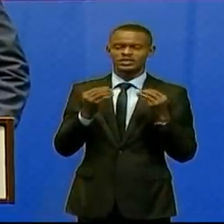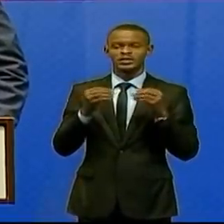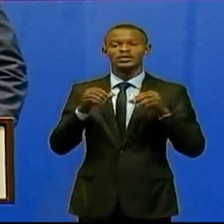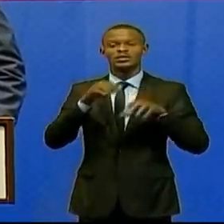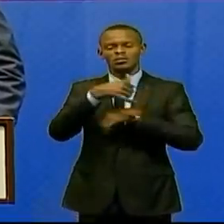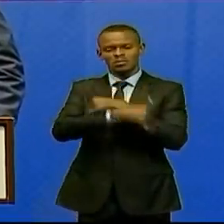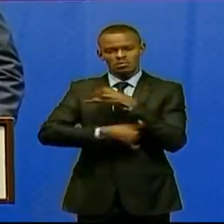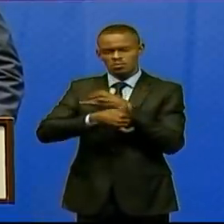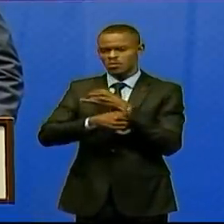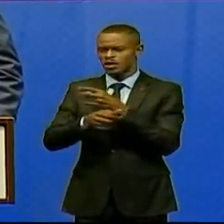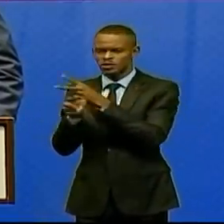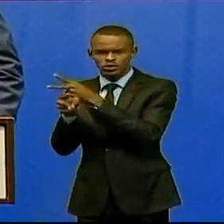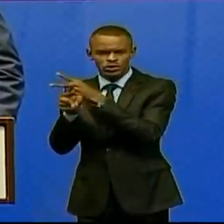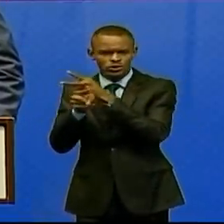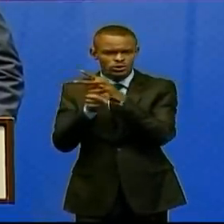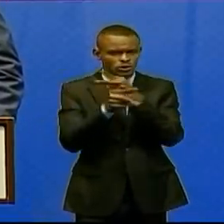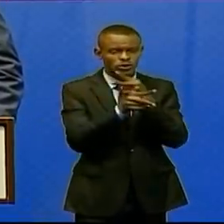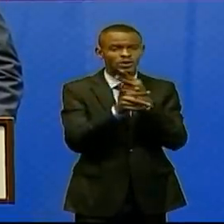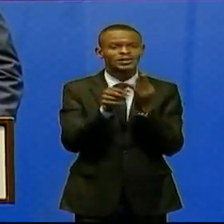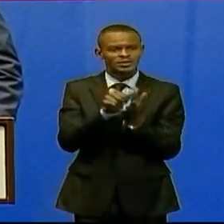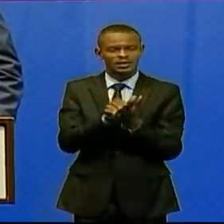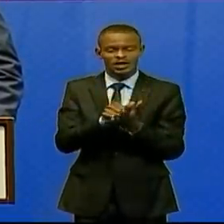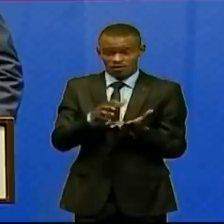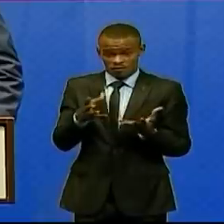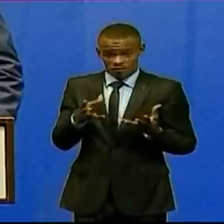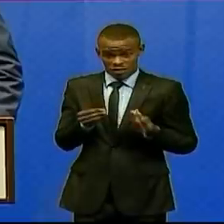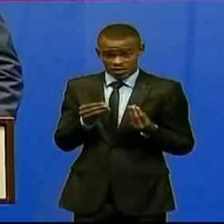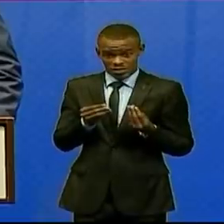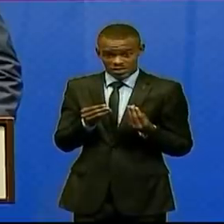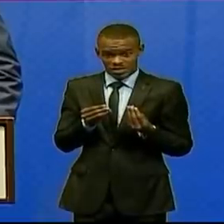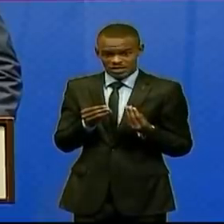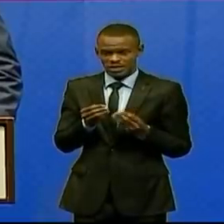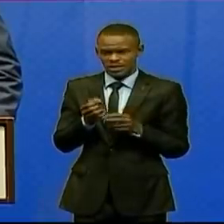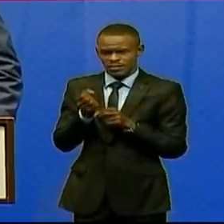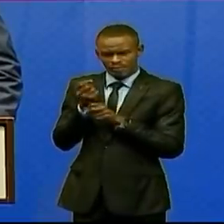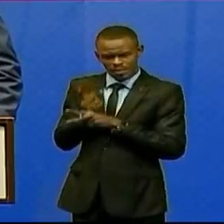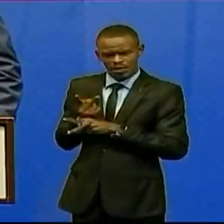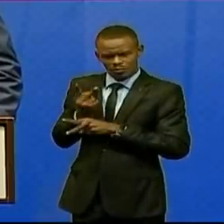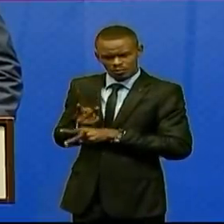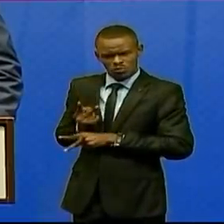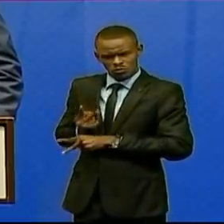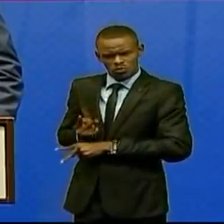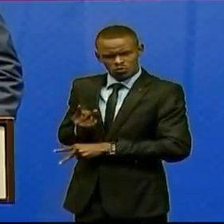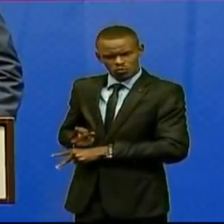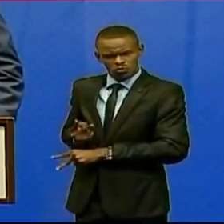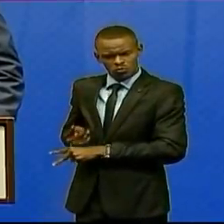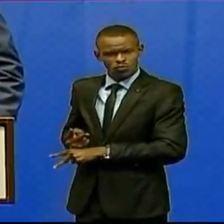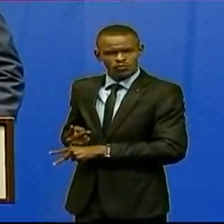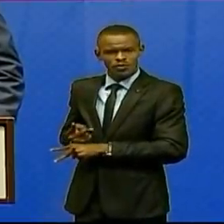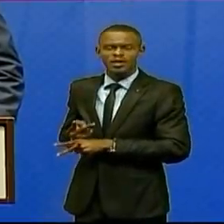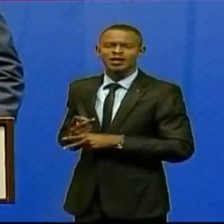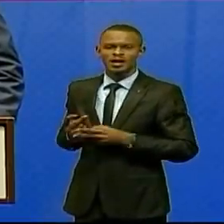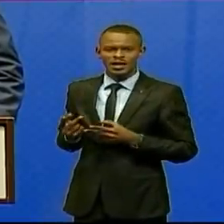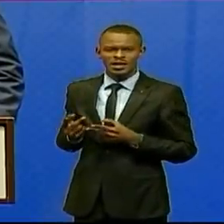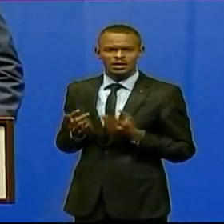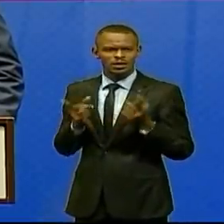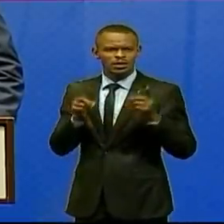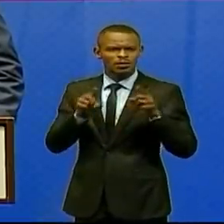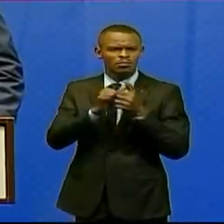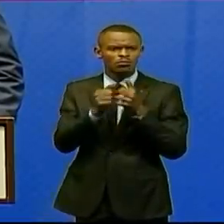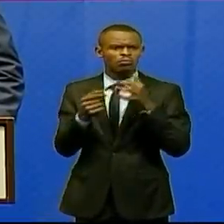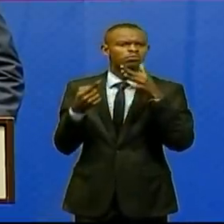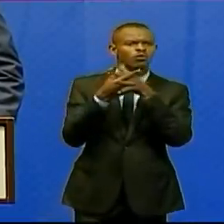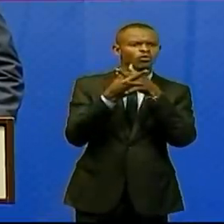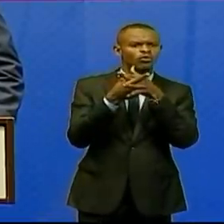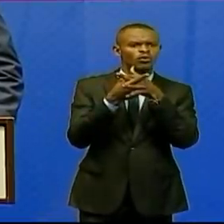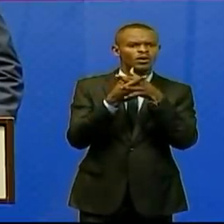façon continue l'enregistrement, le traitement, la conservation et la communication des informations